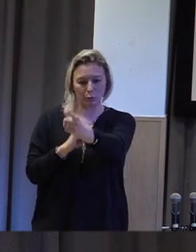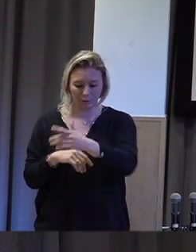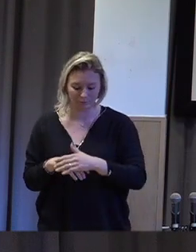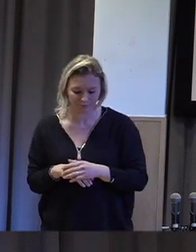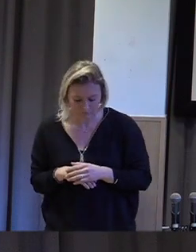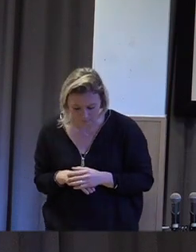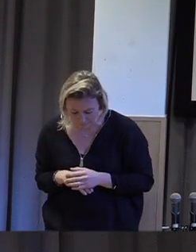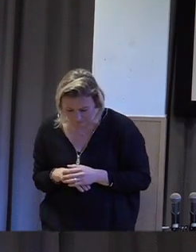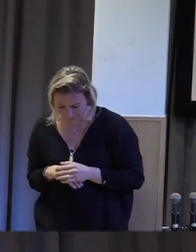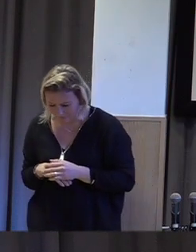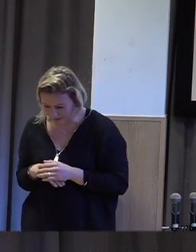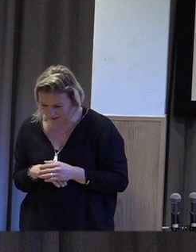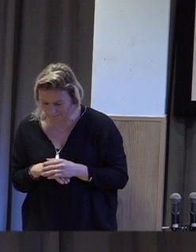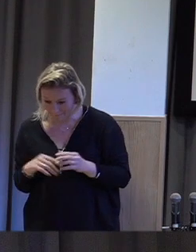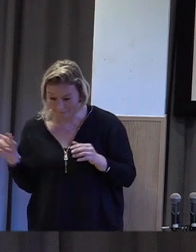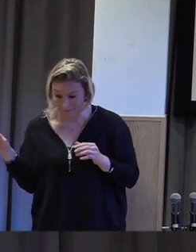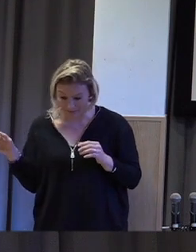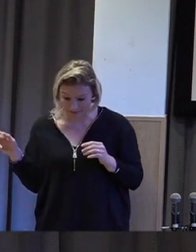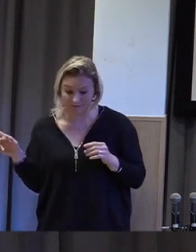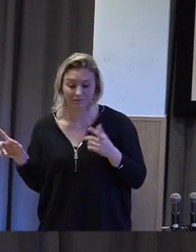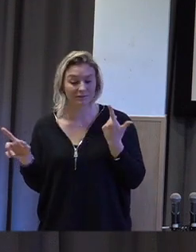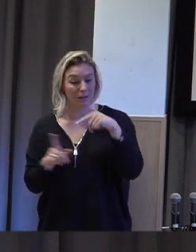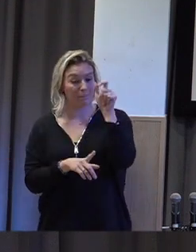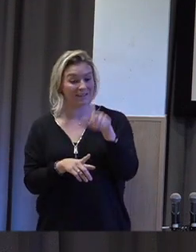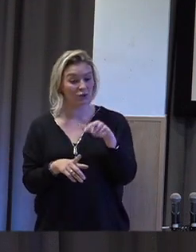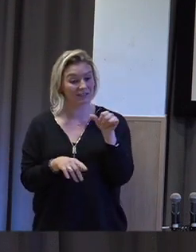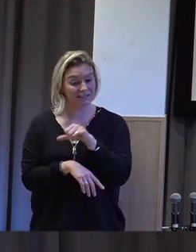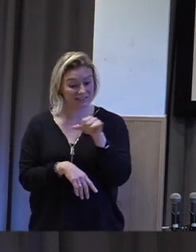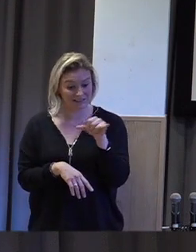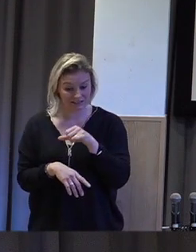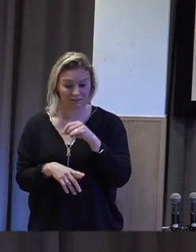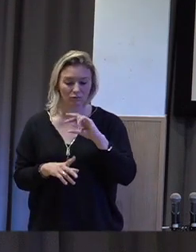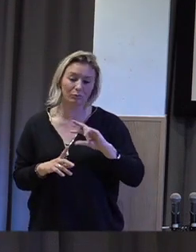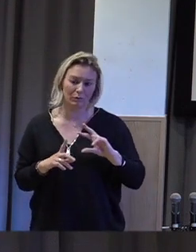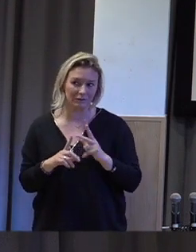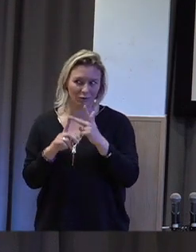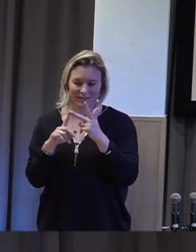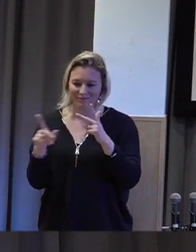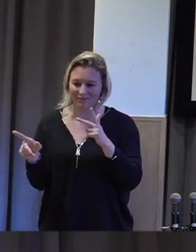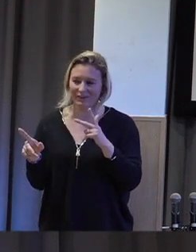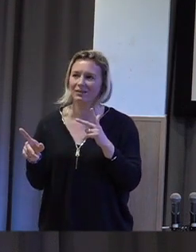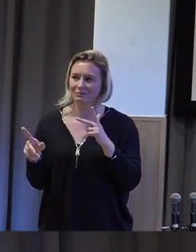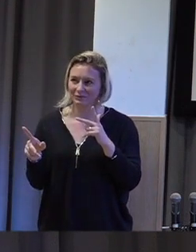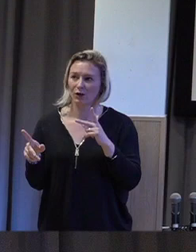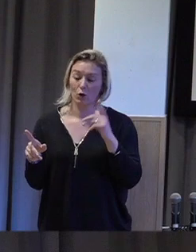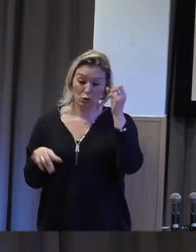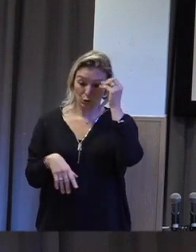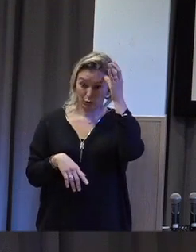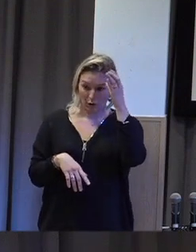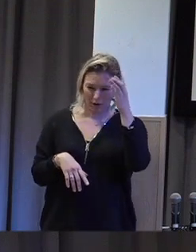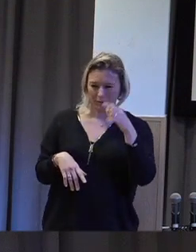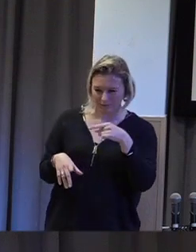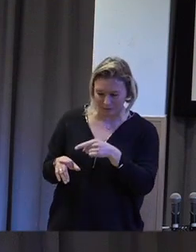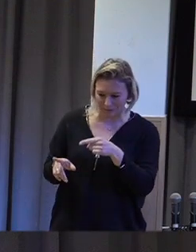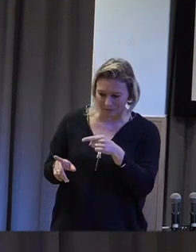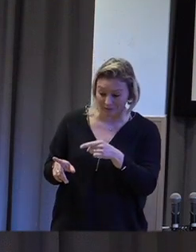brigands? C'est celui qui a exercé la miséricorde envers lui, répondit le docteur de la loi. Et Jésus